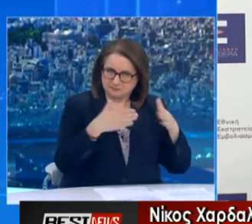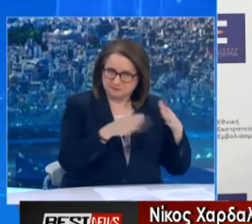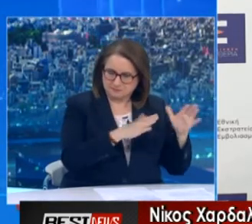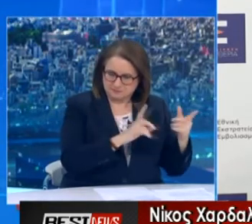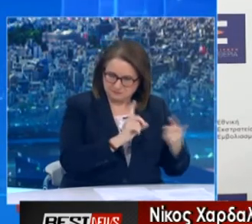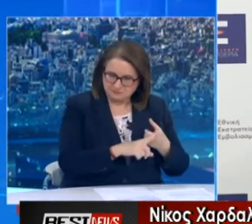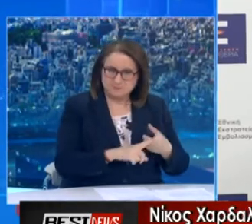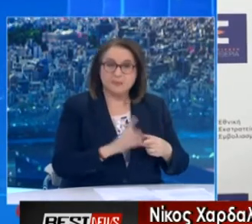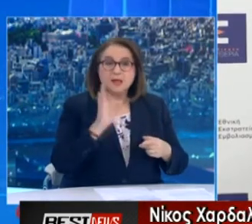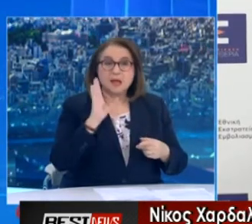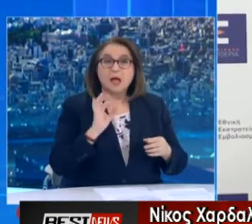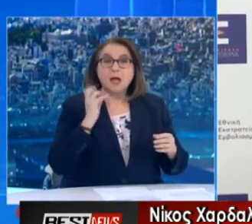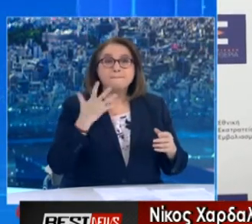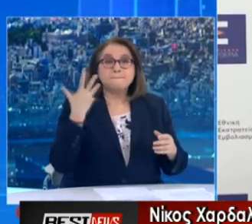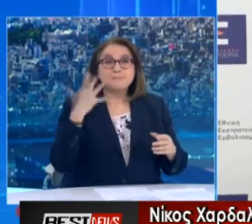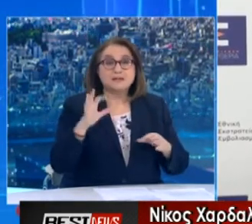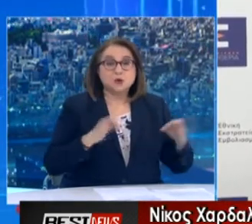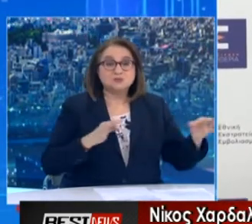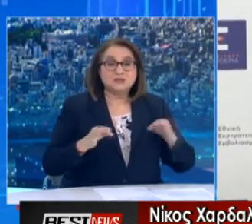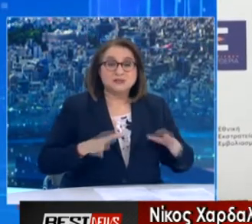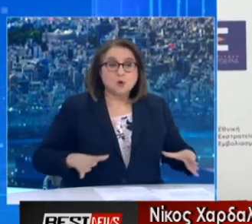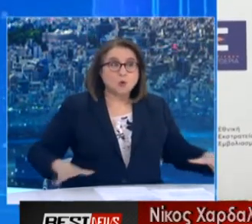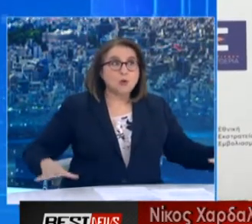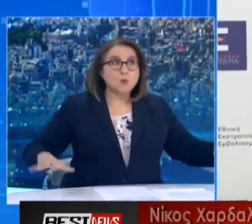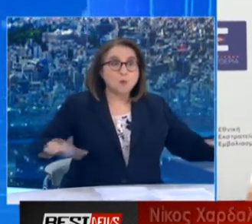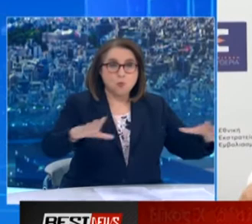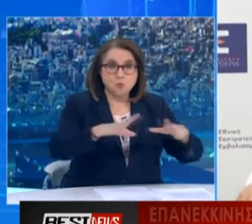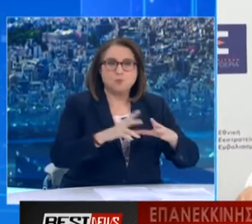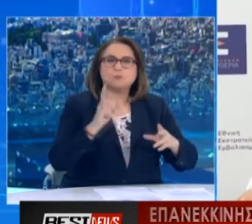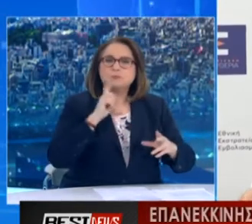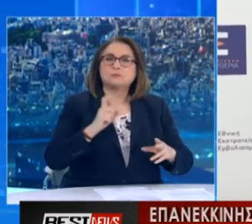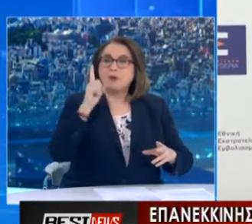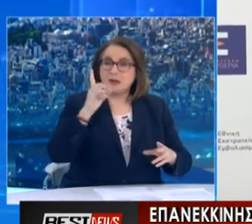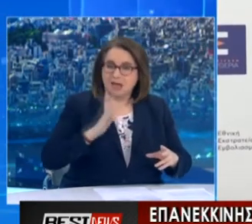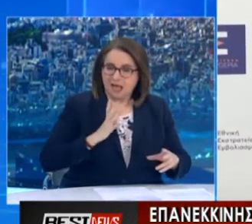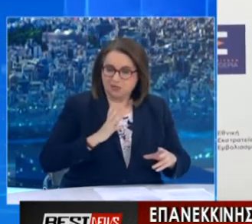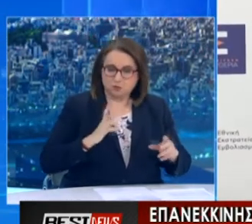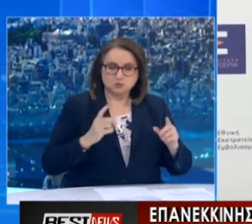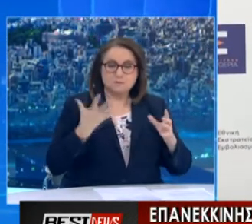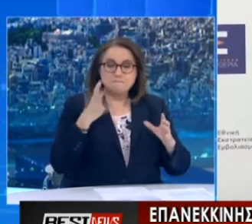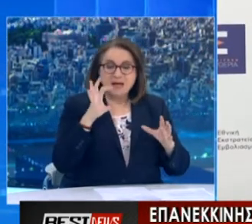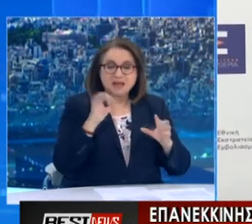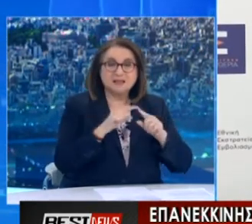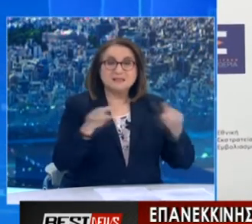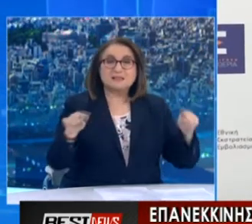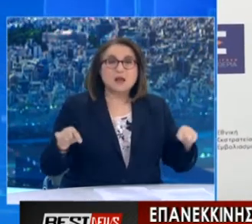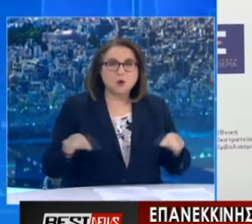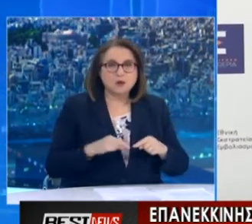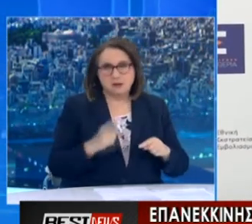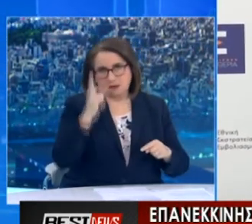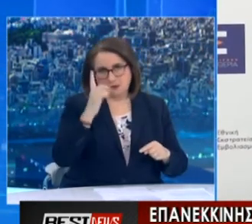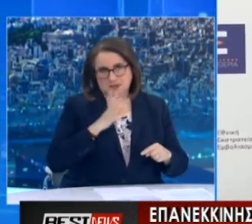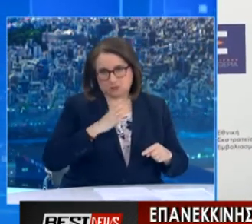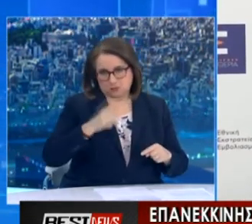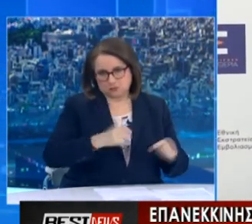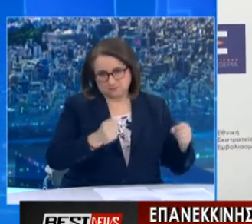που αντιστοιχεί σε καταστήματα άνω των 500 τετραγωνικών σε 50 τετραγωνικά ανά άτομο. Τη Δευτέρα 10 Μαΐου επαναλειτουργούν τα